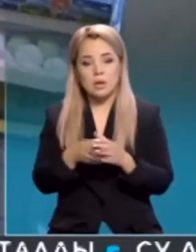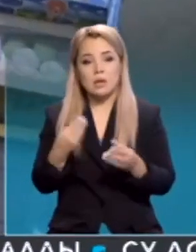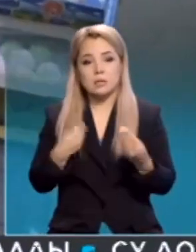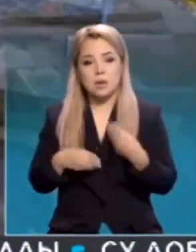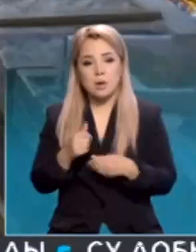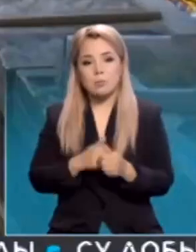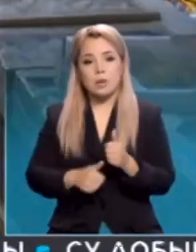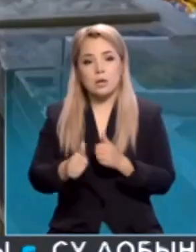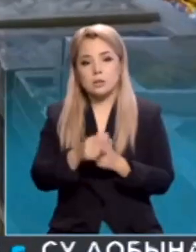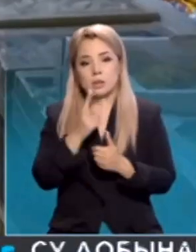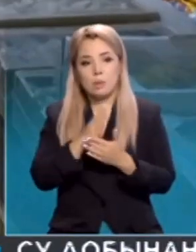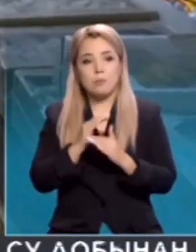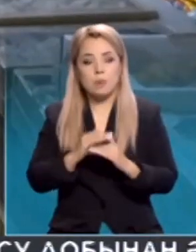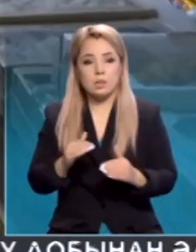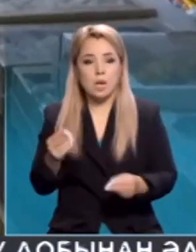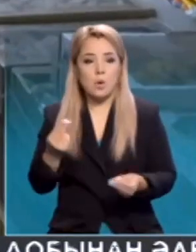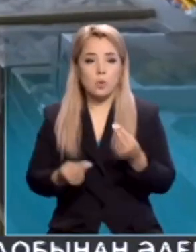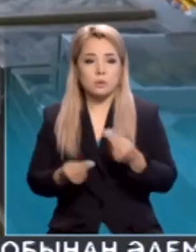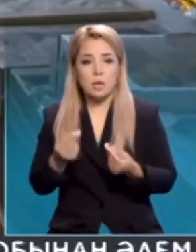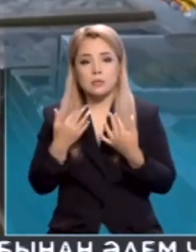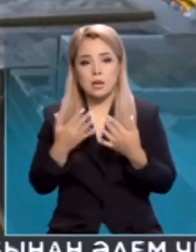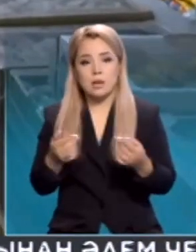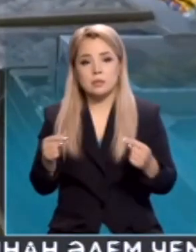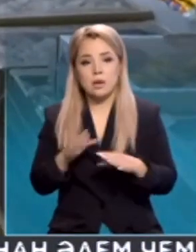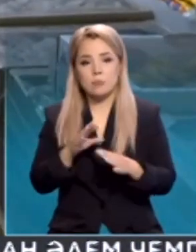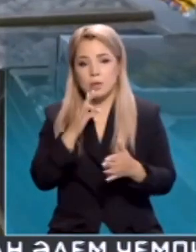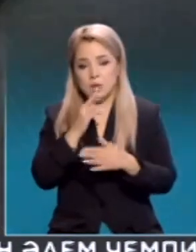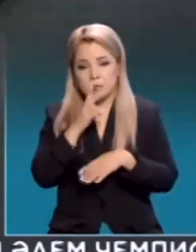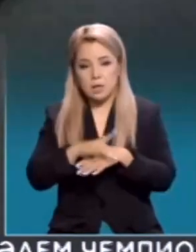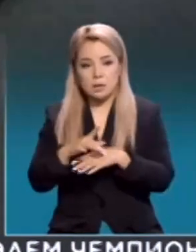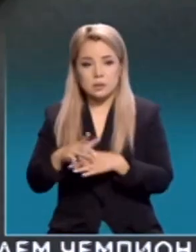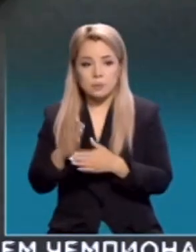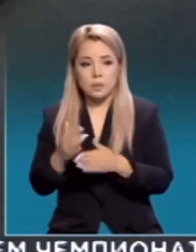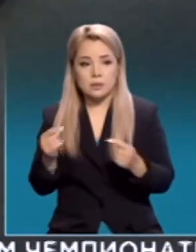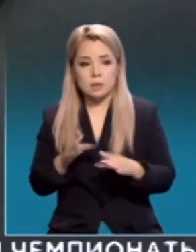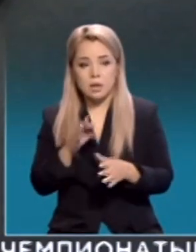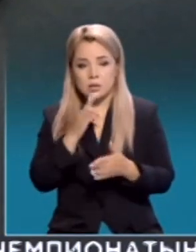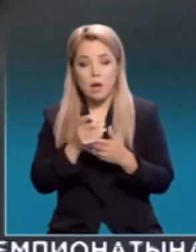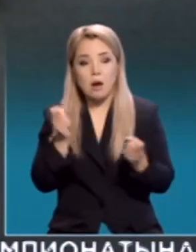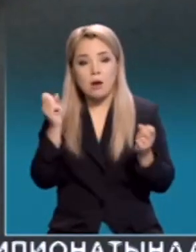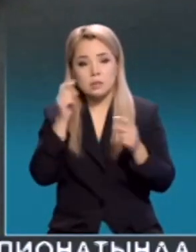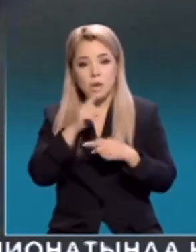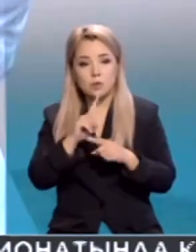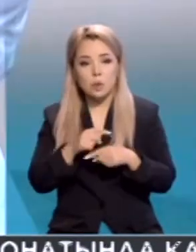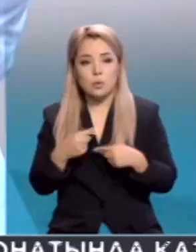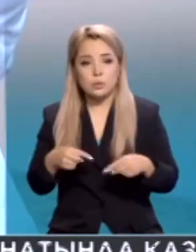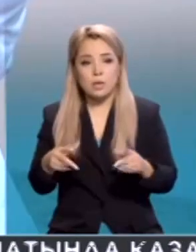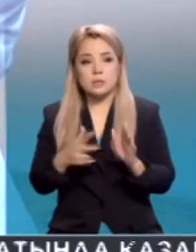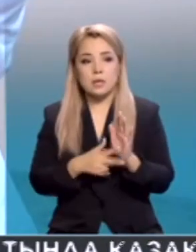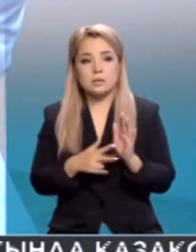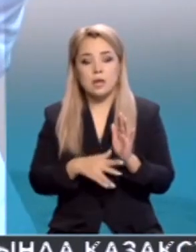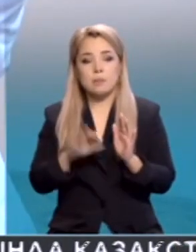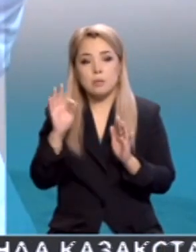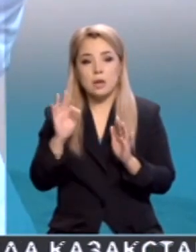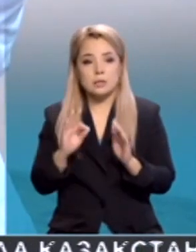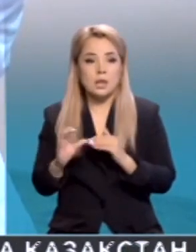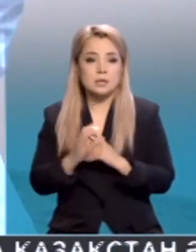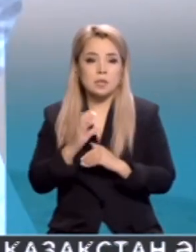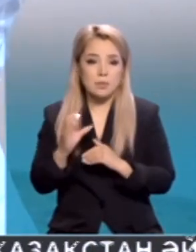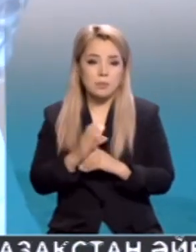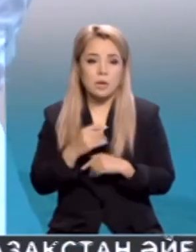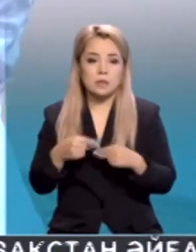киім-кешек көш бастап тұр. Балалар ойыншықтарының талапқа сай келмеуі де көп. Сәйкессіздік анықталған өнімдердің 80% импорттық